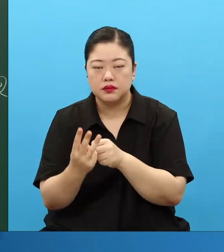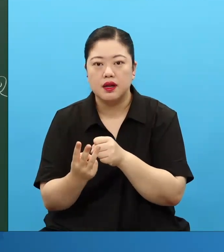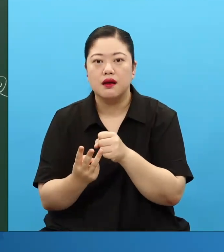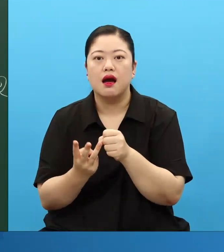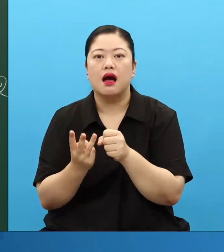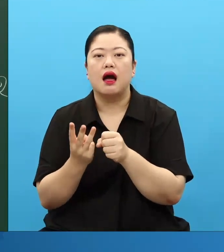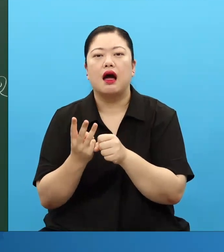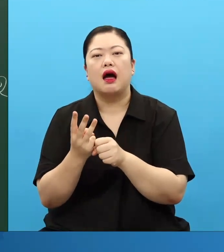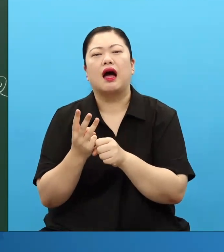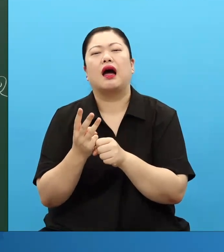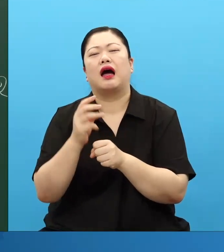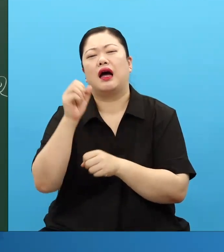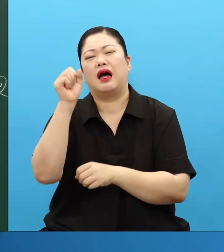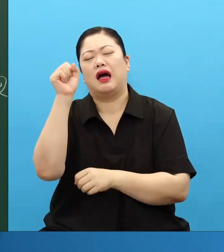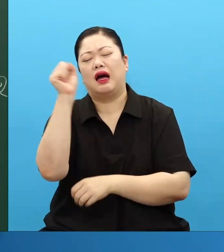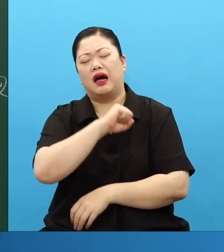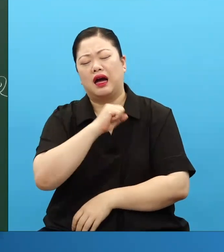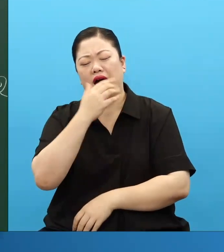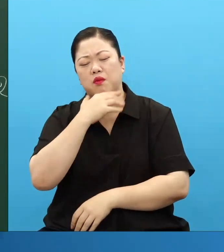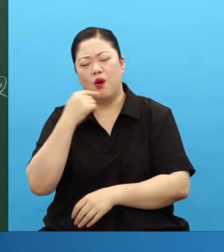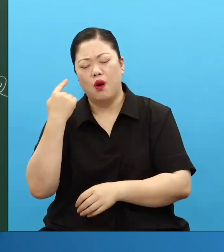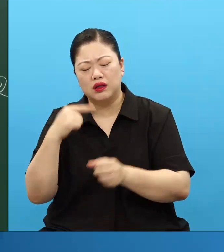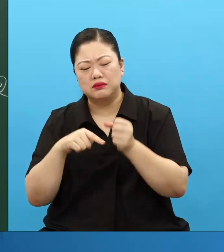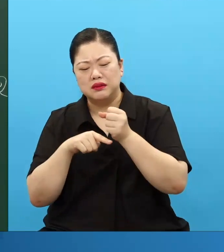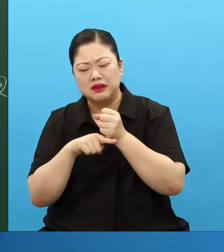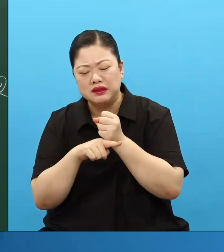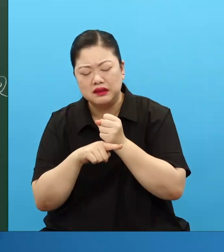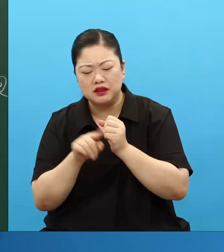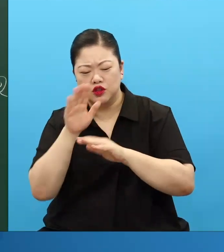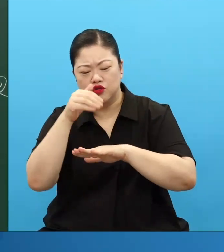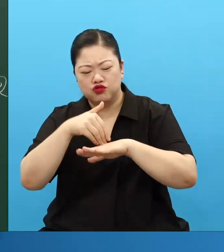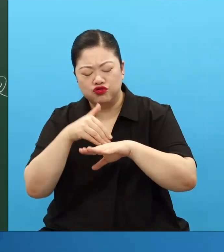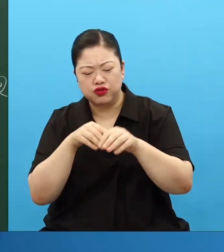and begin again. 드디어